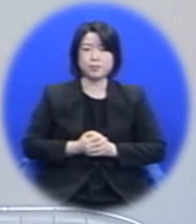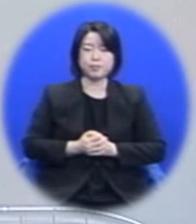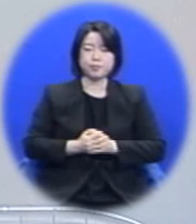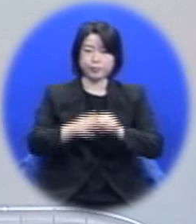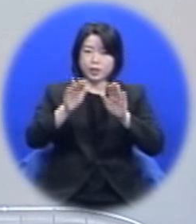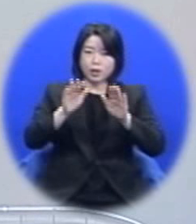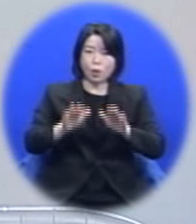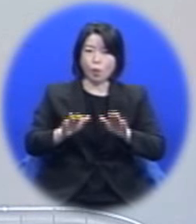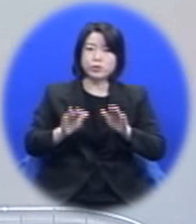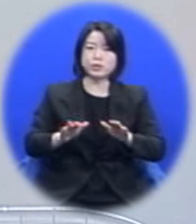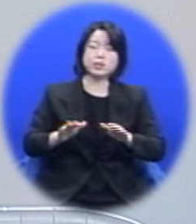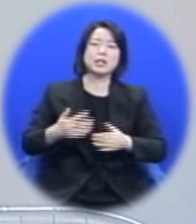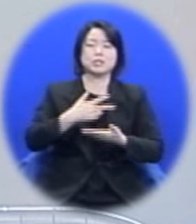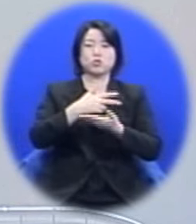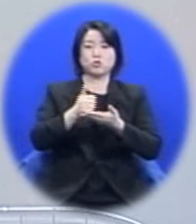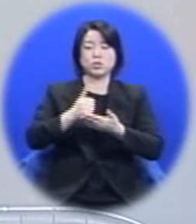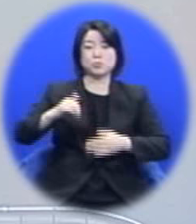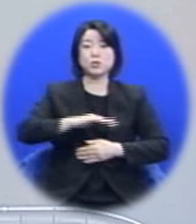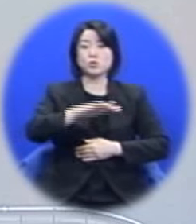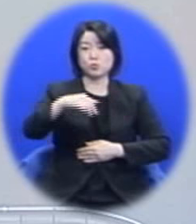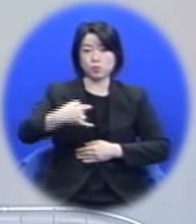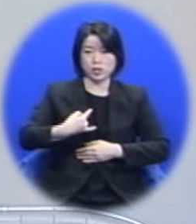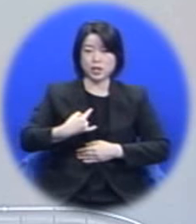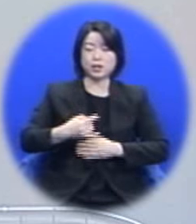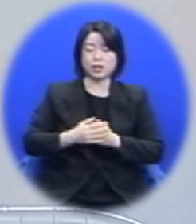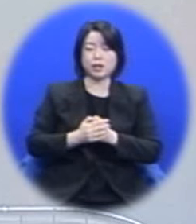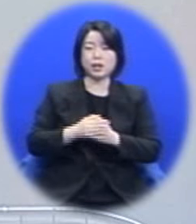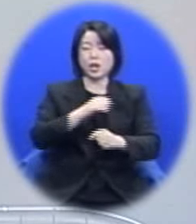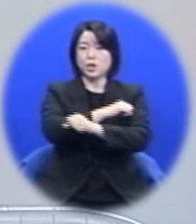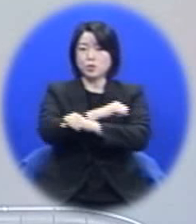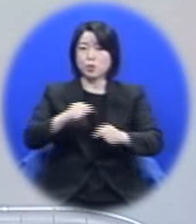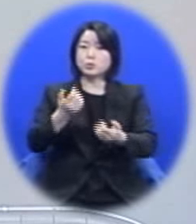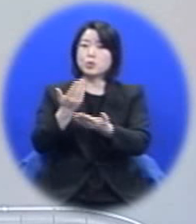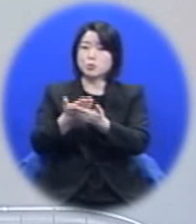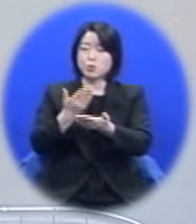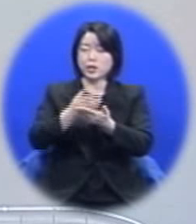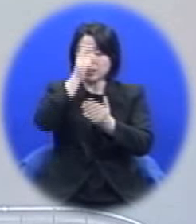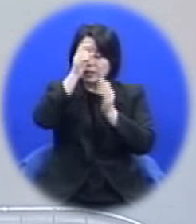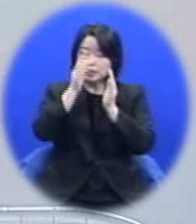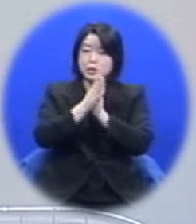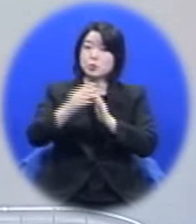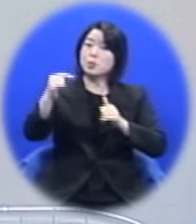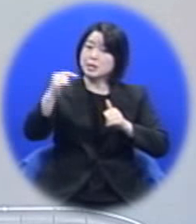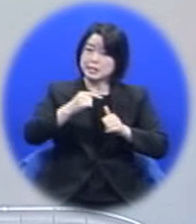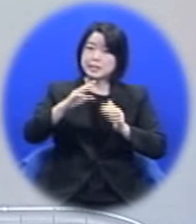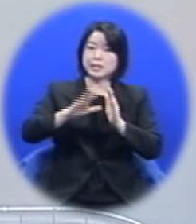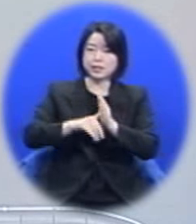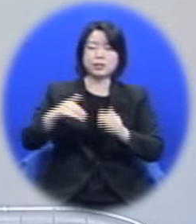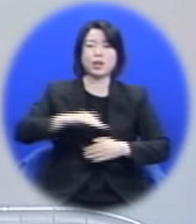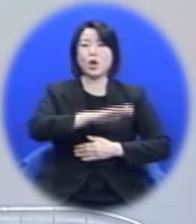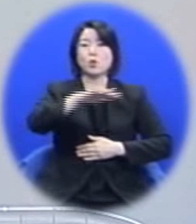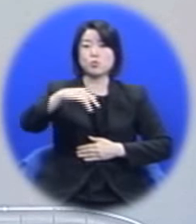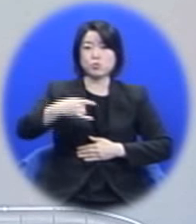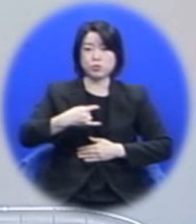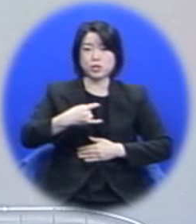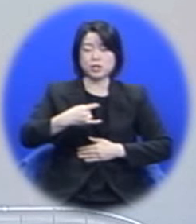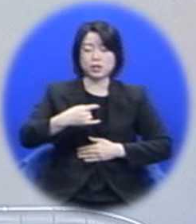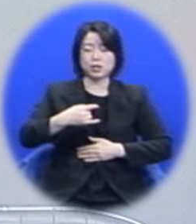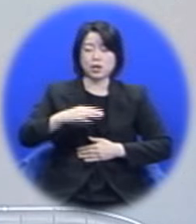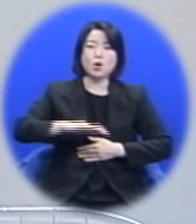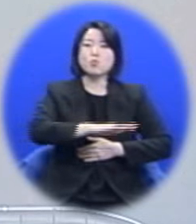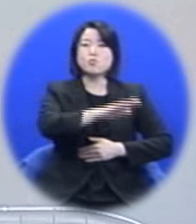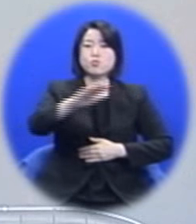오늘 주님은 우리에게 용서를 구하는 기도를 하게 하면서 우리의 죄라는 표현을